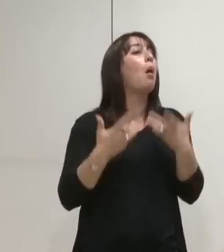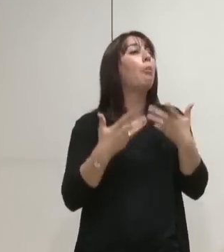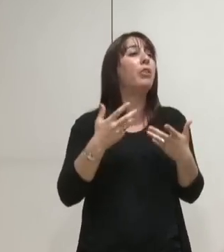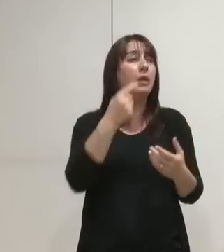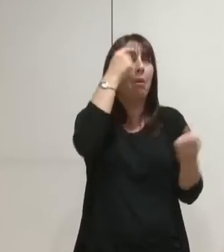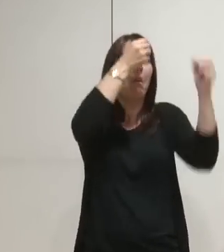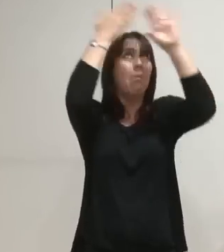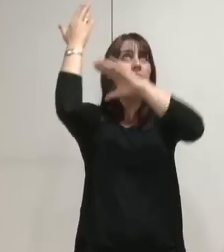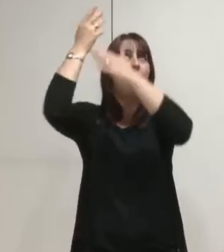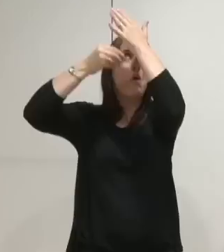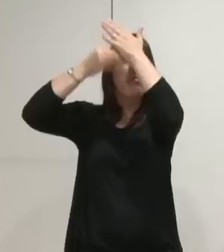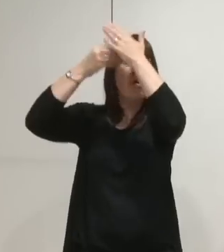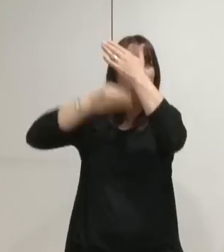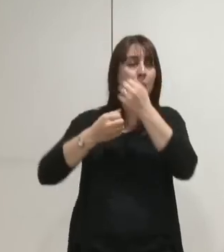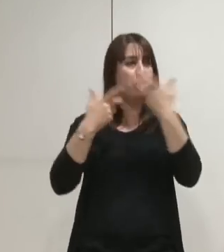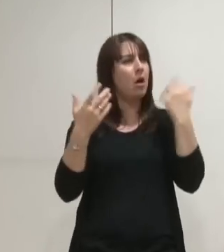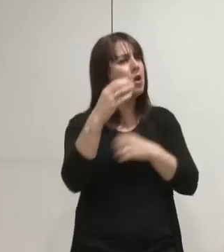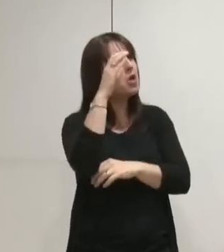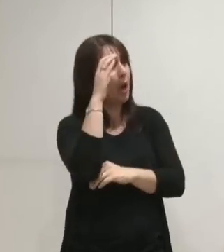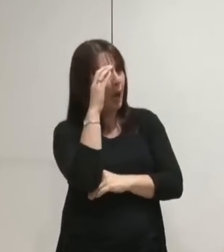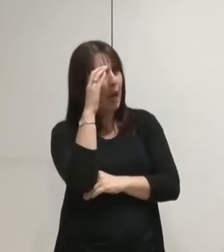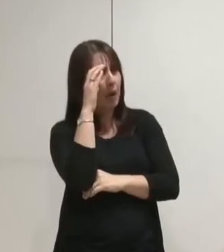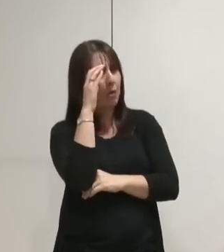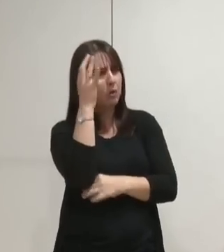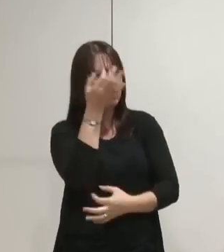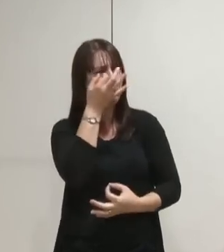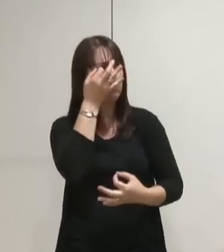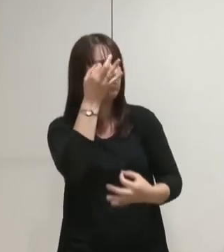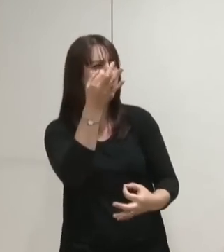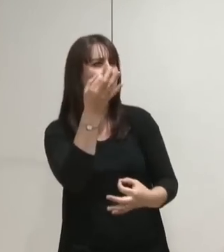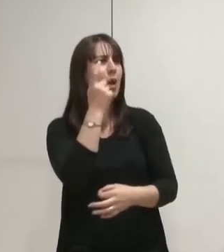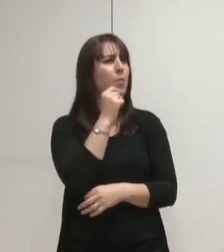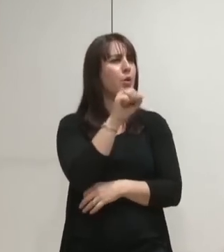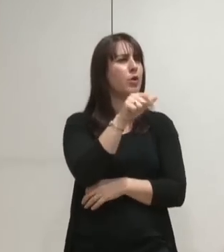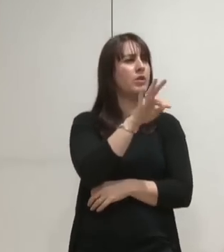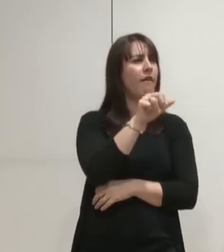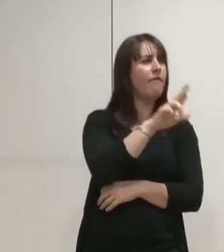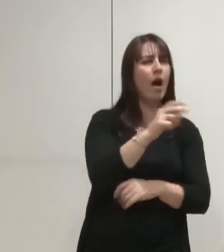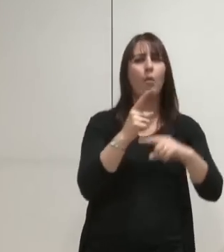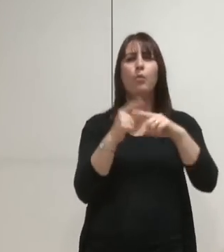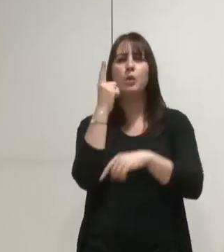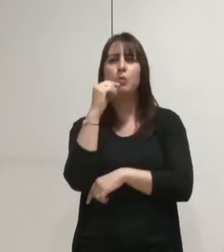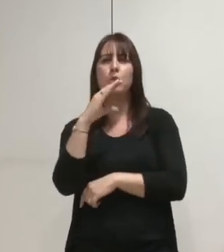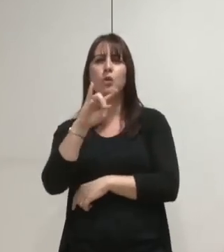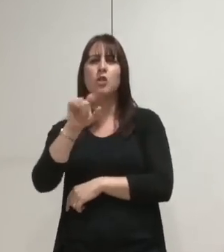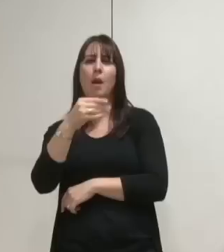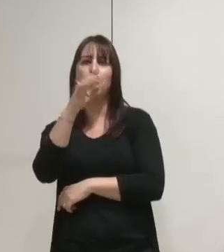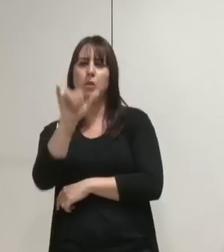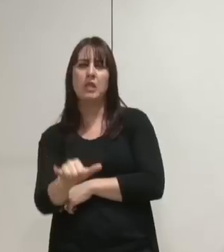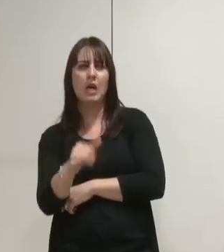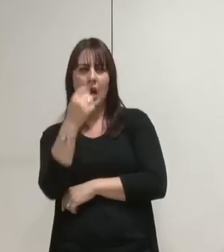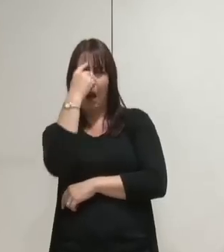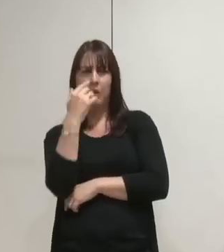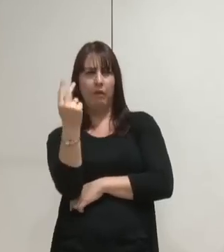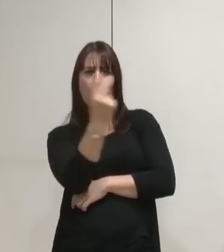en tête j'ai écouter avec beaucoup d'attention ce qu'ont dit Monsieur chamussier et Monsieur Safar et je crois qu'il y a des choses intéressantes qui ont